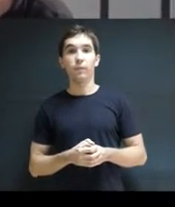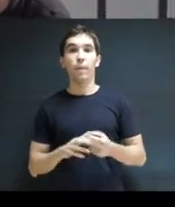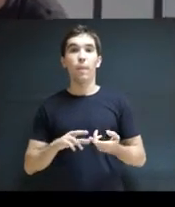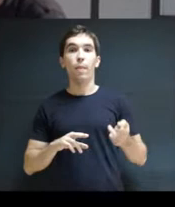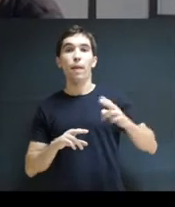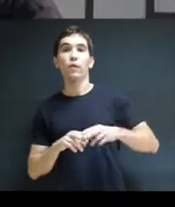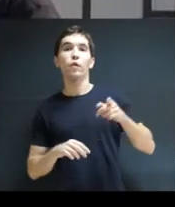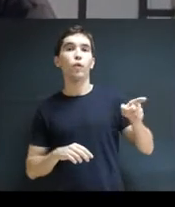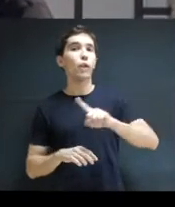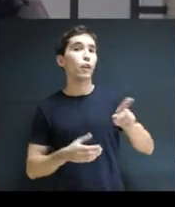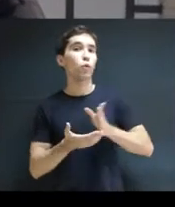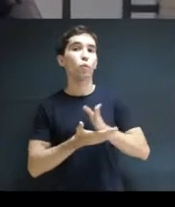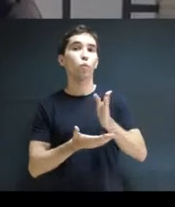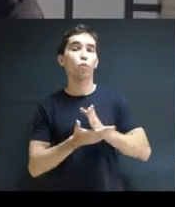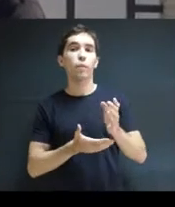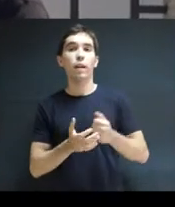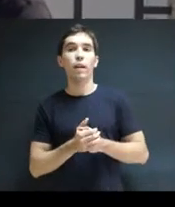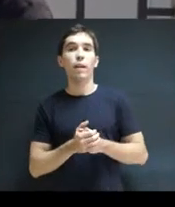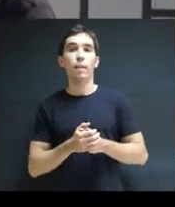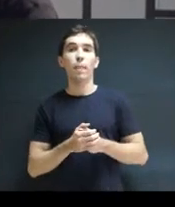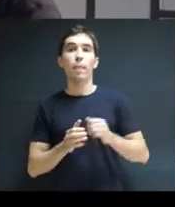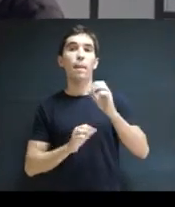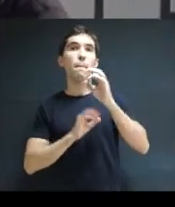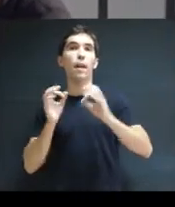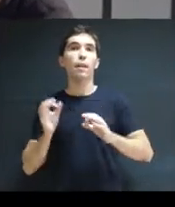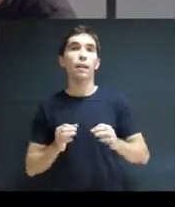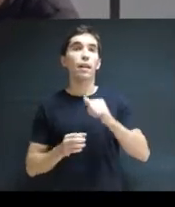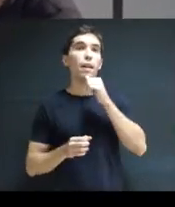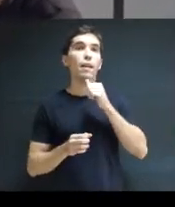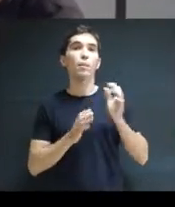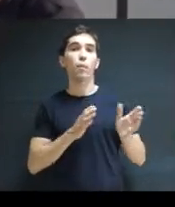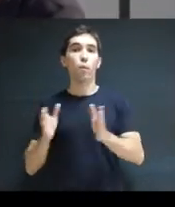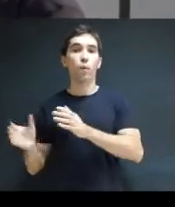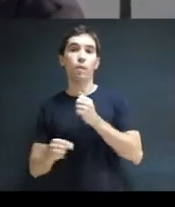Najčešće je to neformalan način planiranja i programa rada.